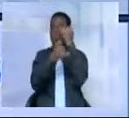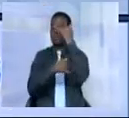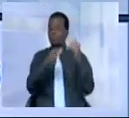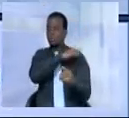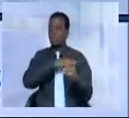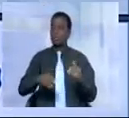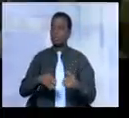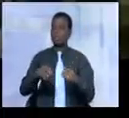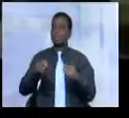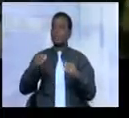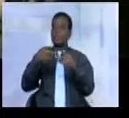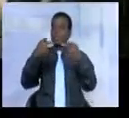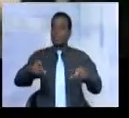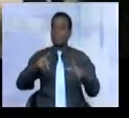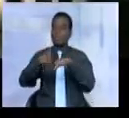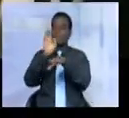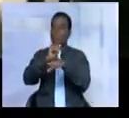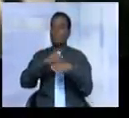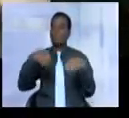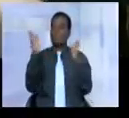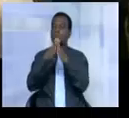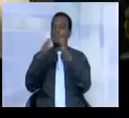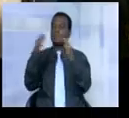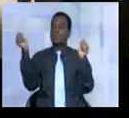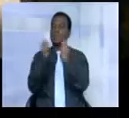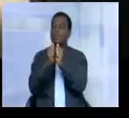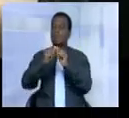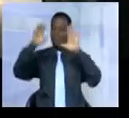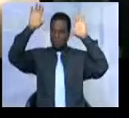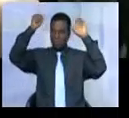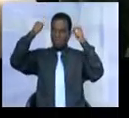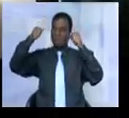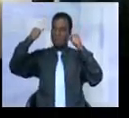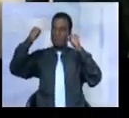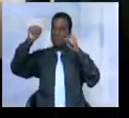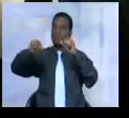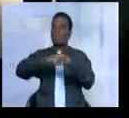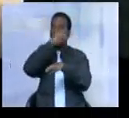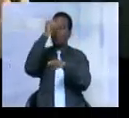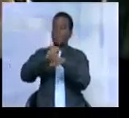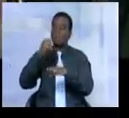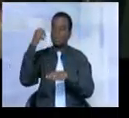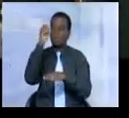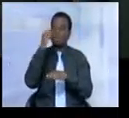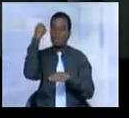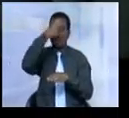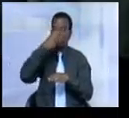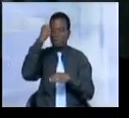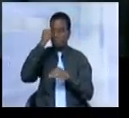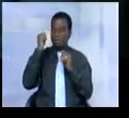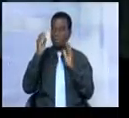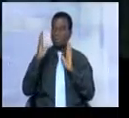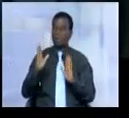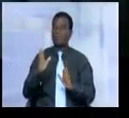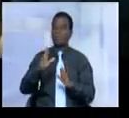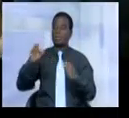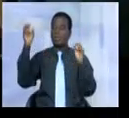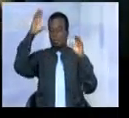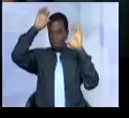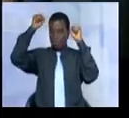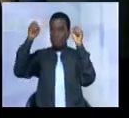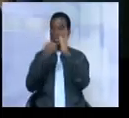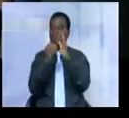en Côte d'Ivoire pour ce sommet ont eu une rencontre avec le président en exercice de l'institution ouest-africaine, le président ivoirien Alassane